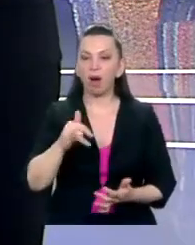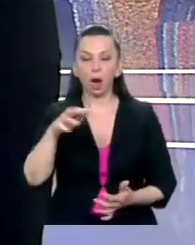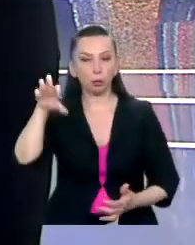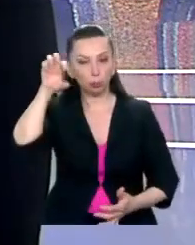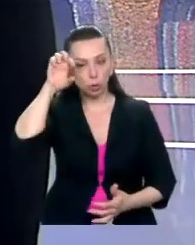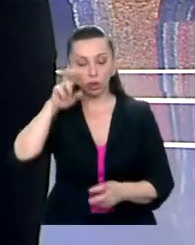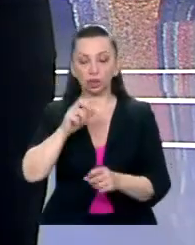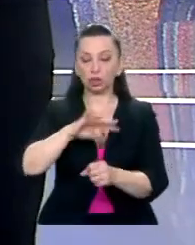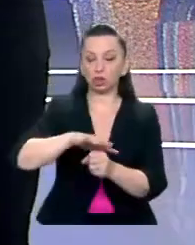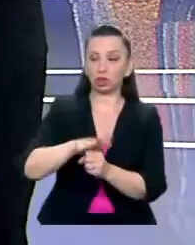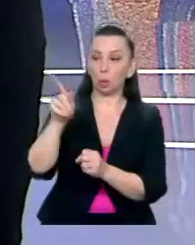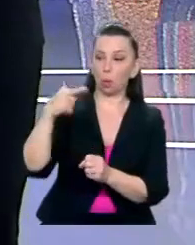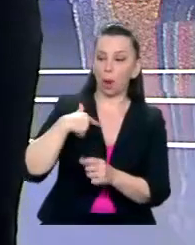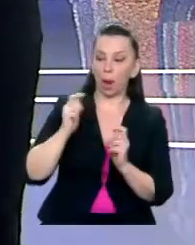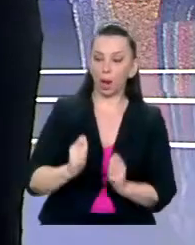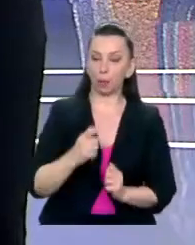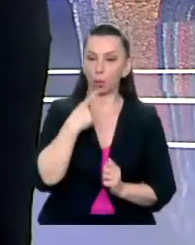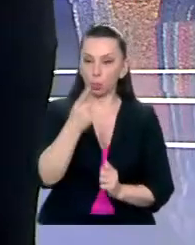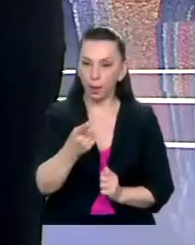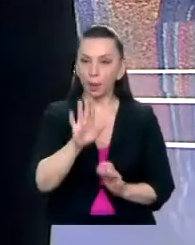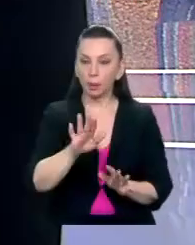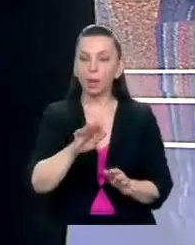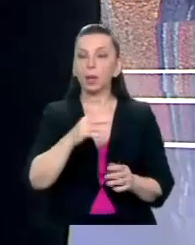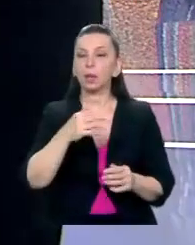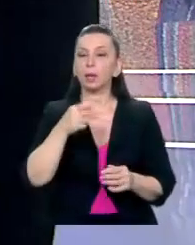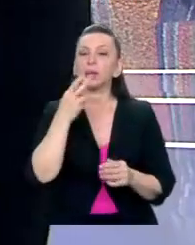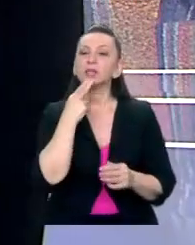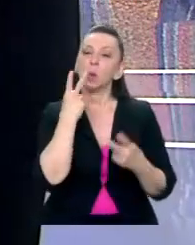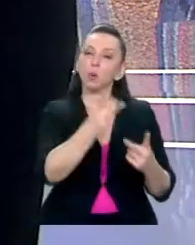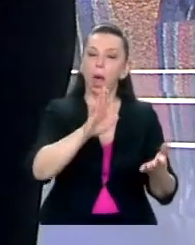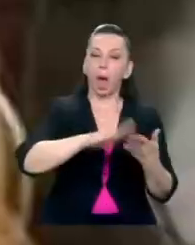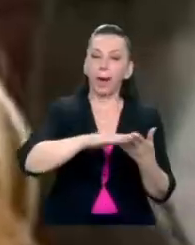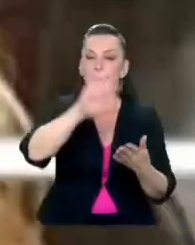Psikolojik şiddet gördüğünü söyleyen Piyanist arkadaşlarından destek